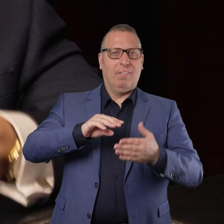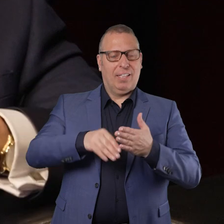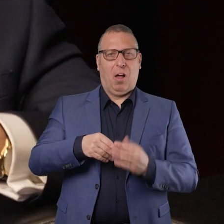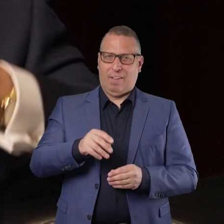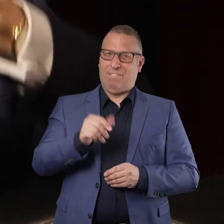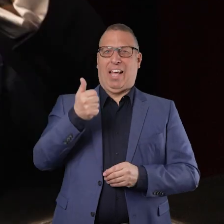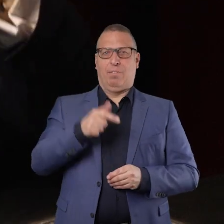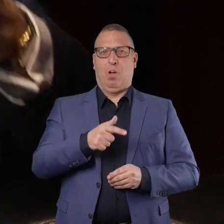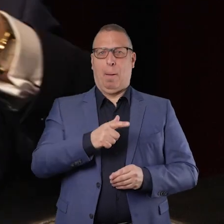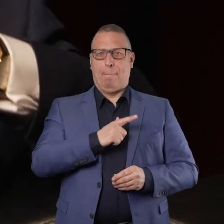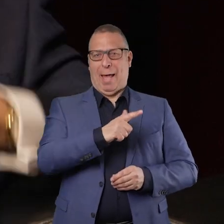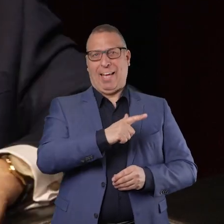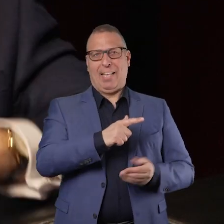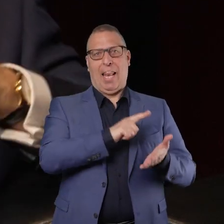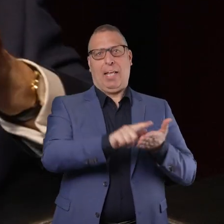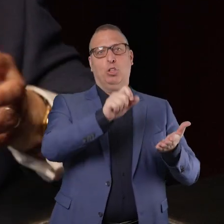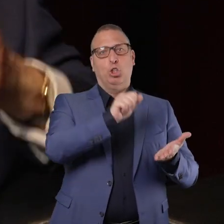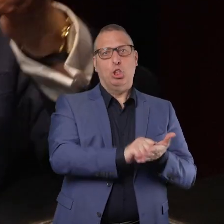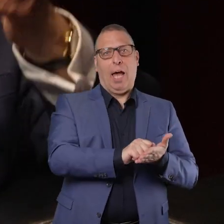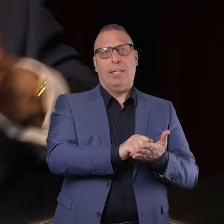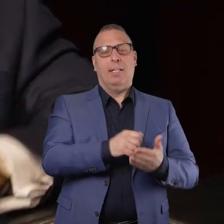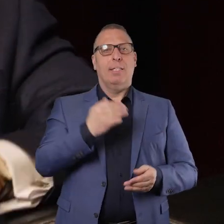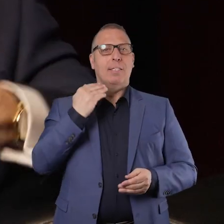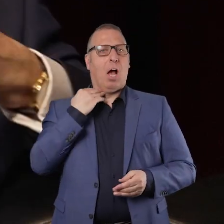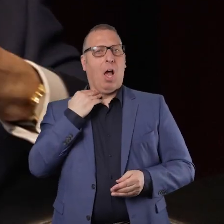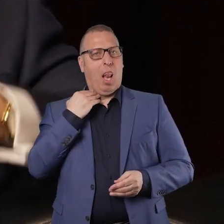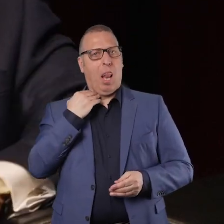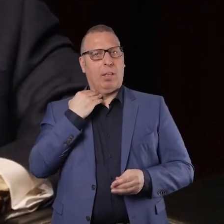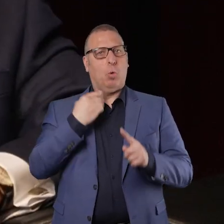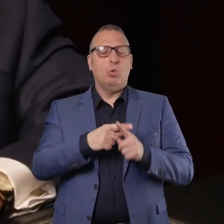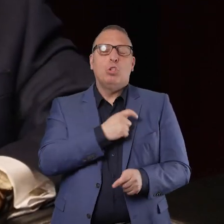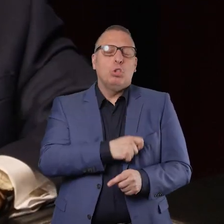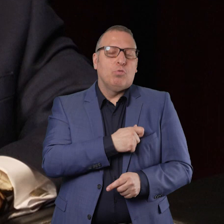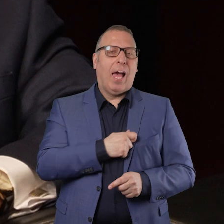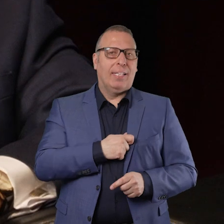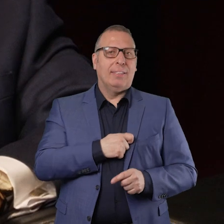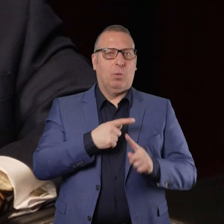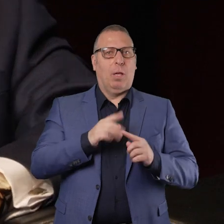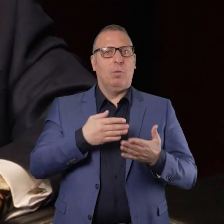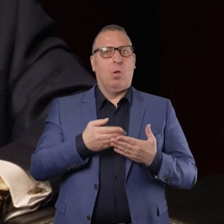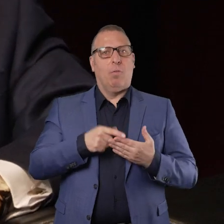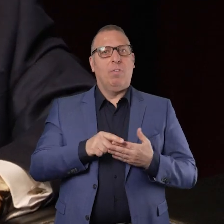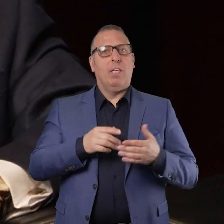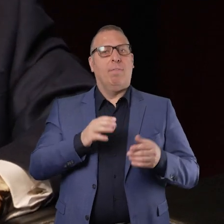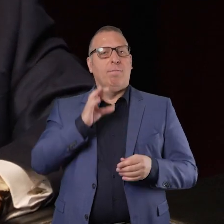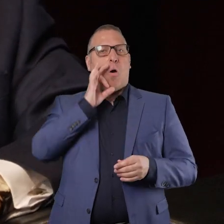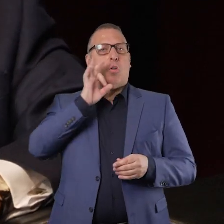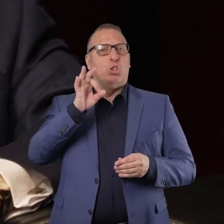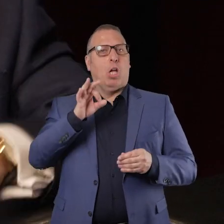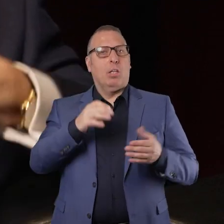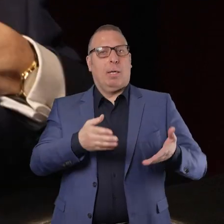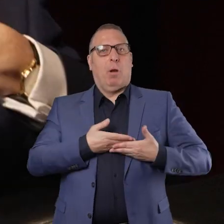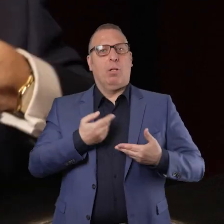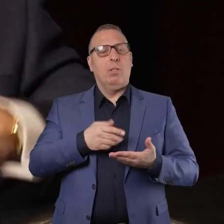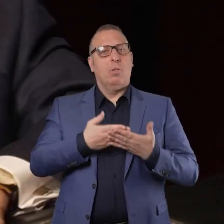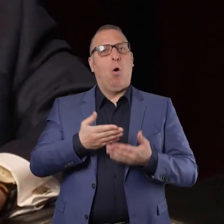essentieller Bedeutung ist für beide Teile, Liechtenstein wie St. Gallen, wie die Schweiz. Und das hat auch Wohlstand gebracht. Ich